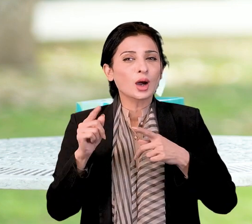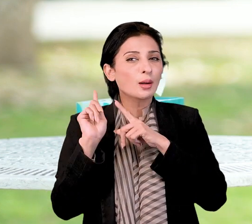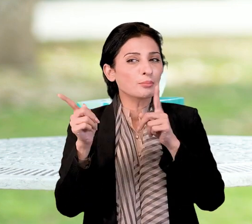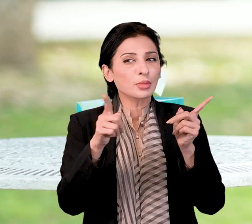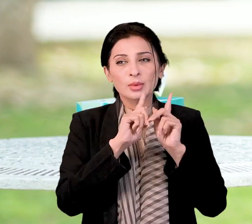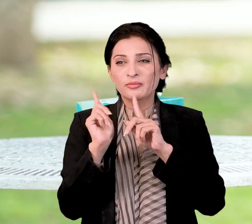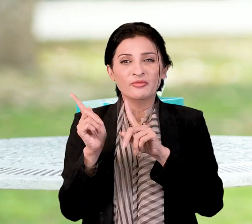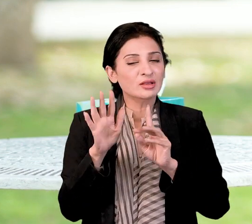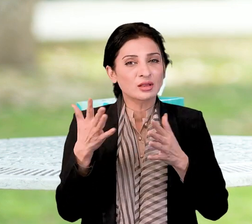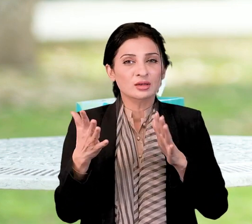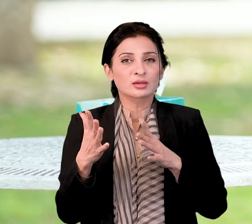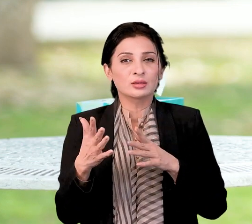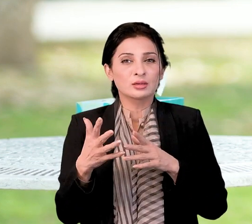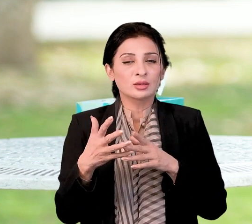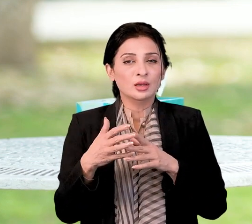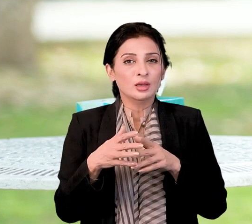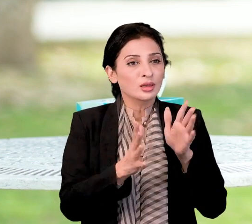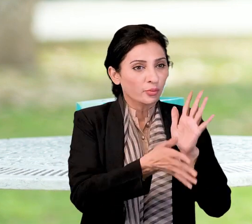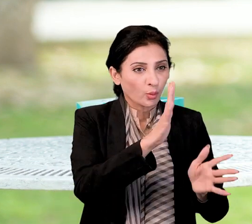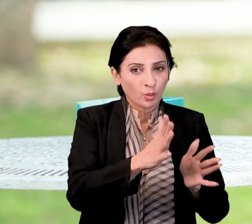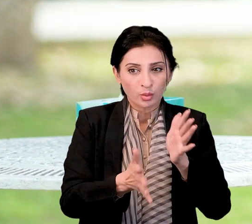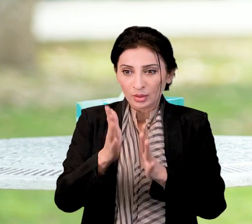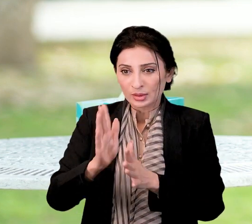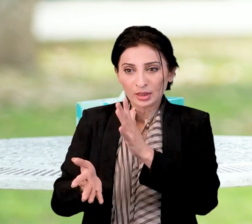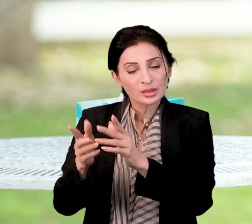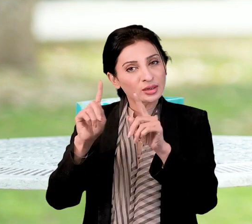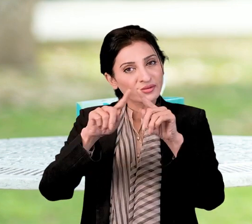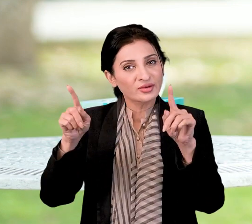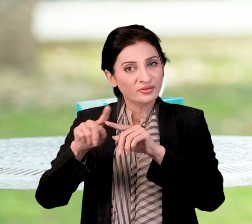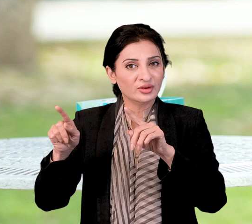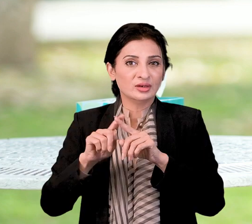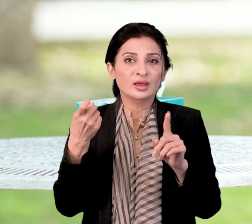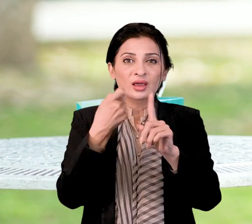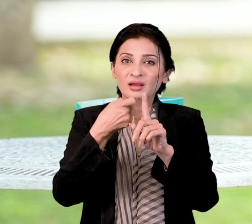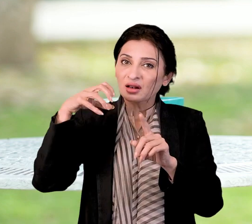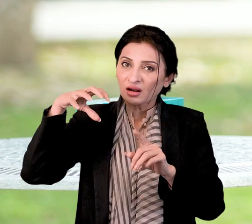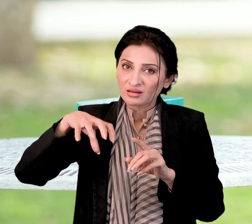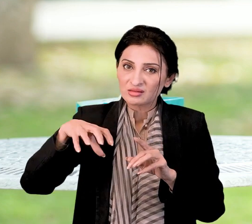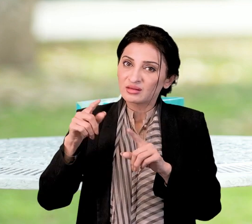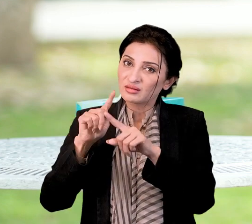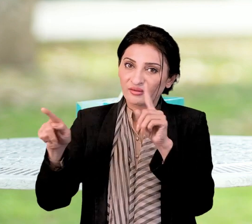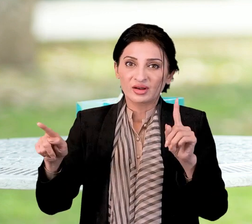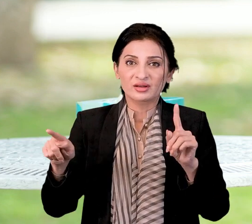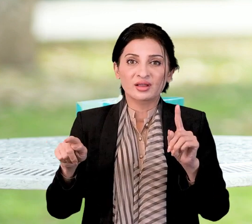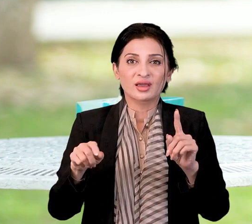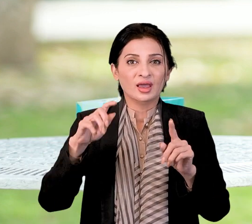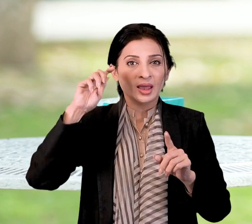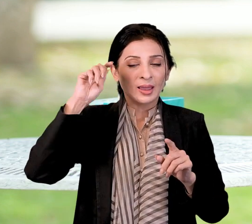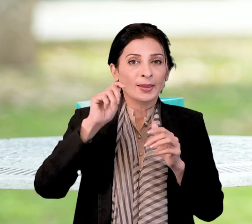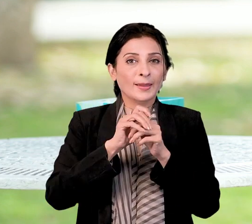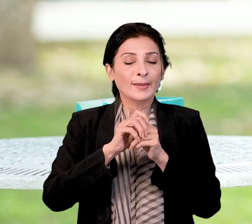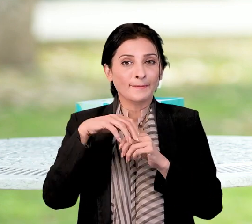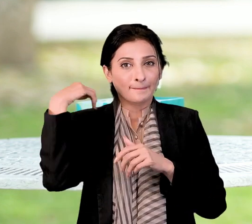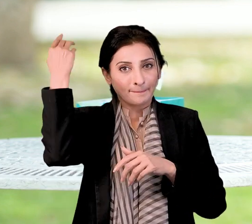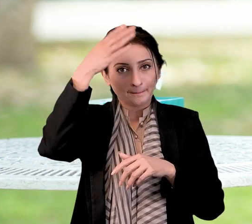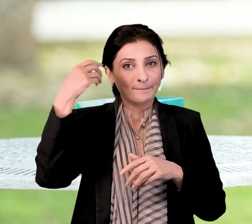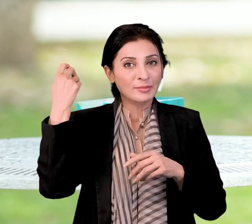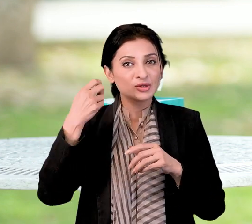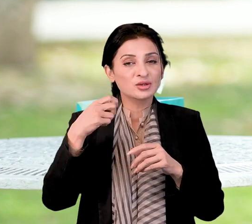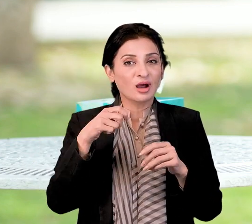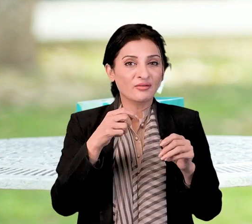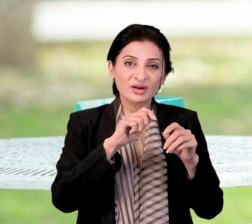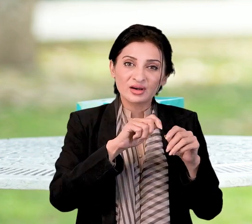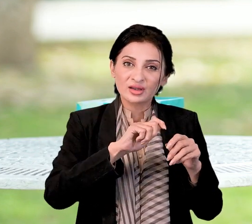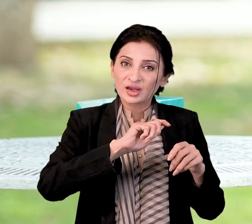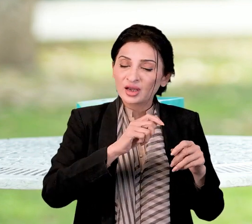टेस्ट पैलेट है, पेशावर का अपना है, फैसलाबाद का अपना है, लाहौर का अपना है. तो मैं ज़्यादा कमेंट कर सकती